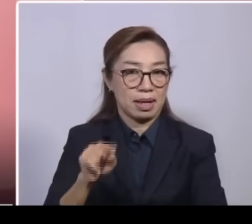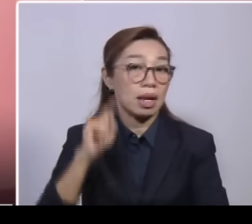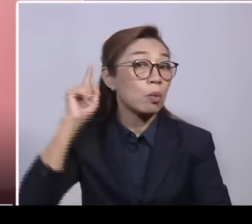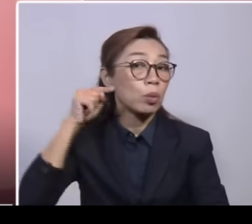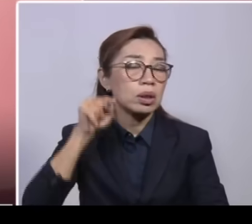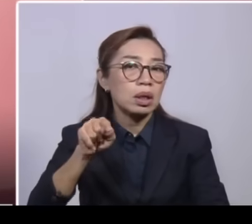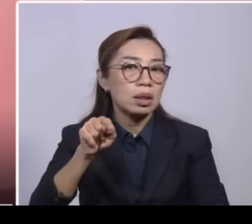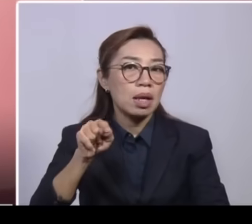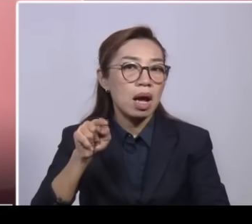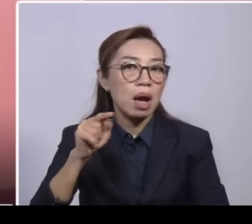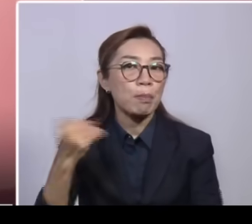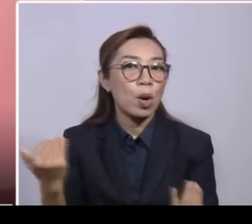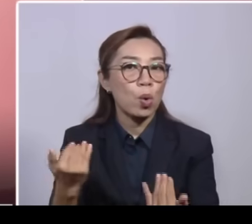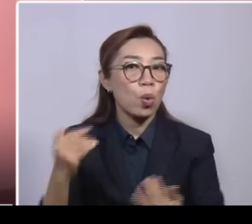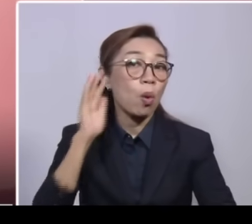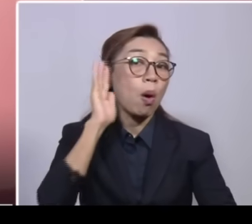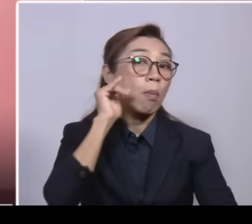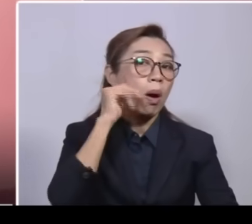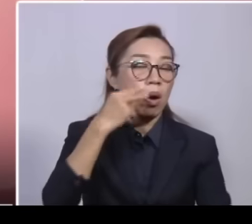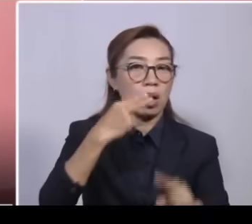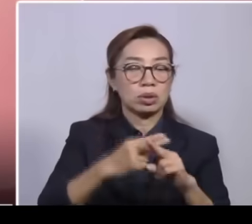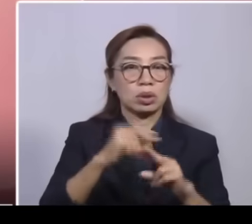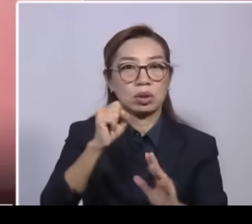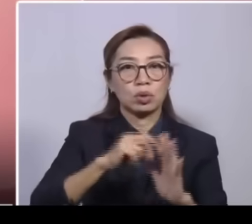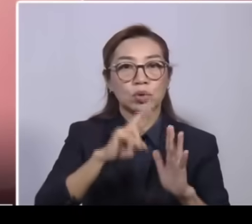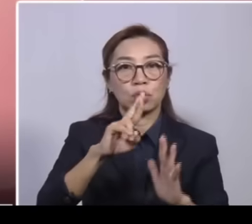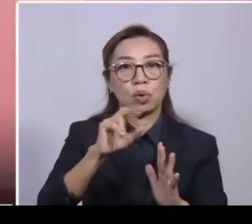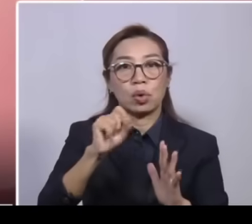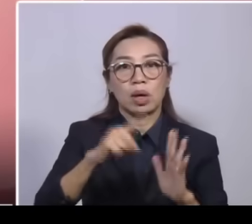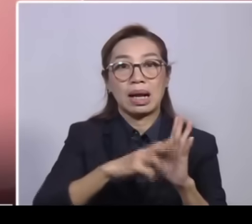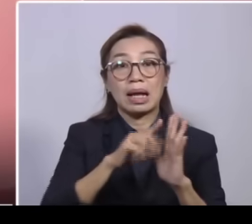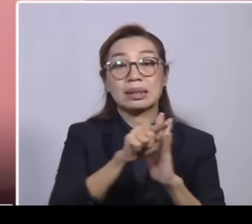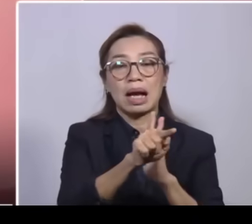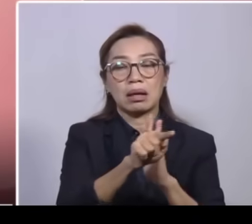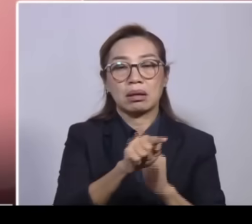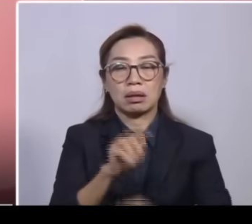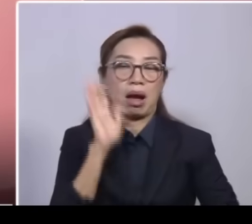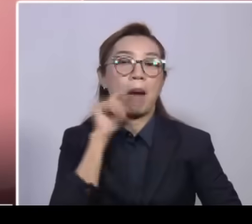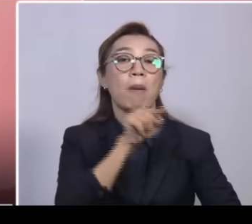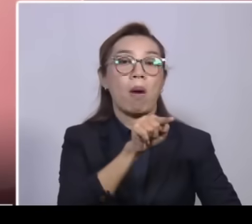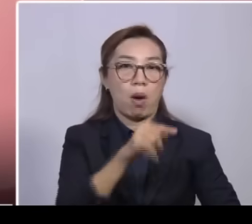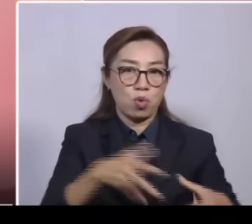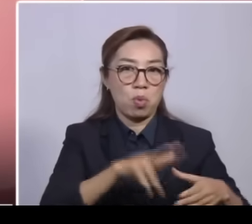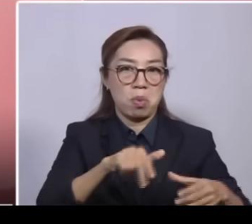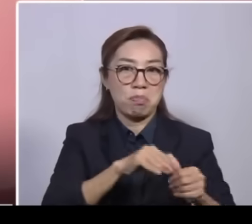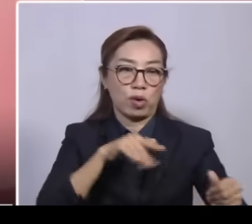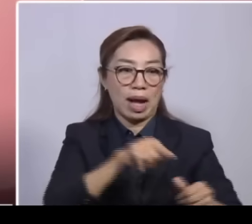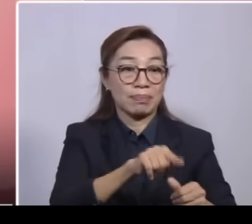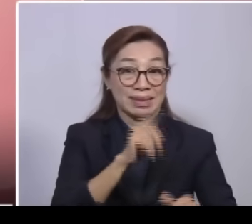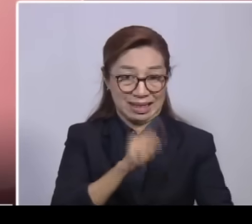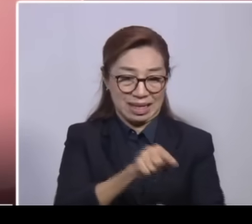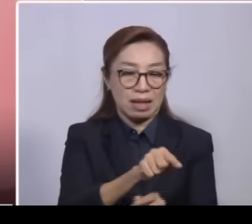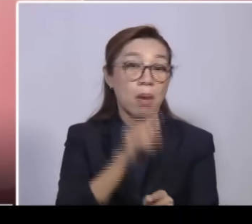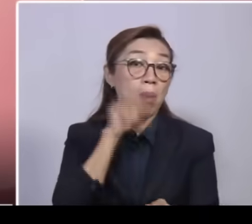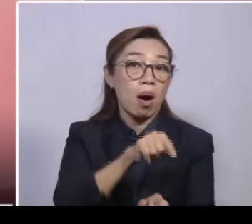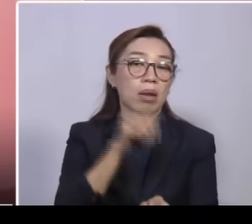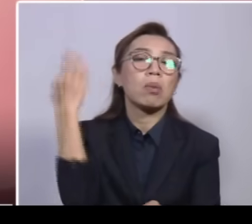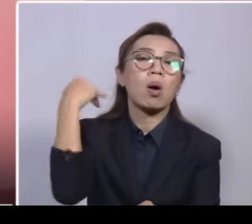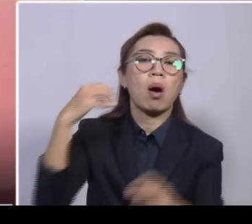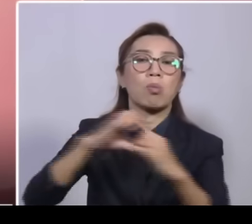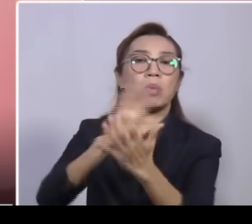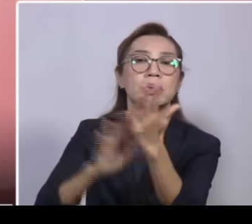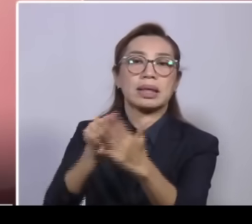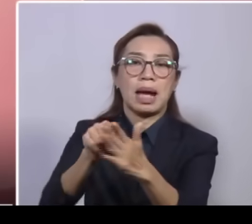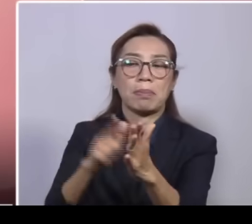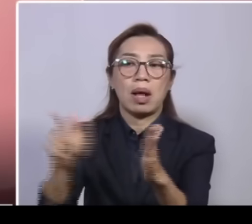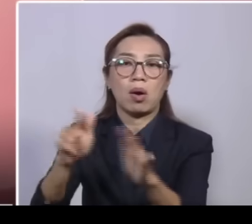สุดาวรรณยังเป็นบุตรสาวของคุณวีระศักดิ์หวังศุภกิจโกศลนะครับเป็นแกนนำพรรคเพื่อไทยที่ย้ายมาจากภูมิใจไทยถือว่าเป็นหัวเรียกหัวแรงสำคัญเลยนะของ